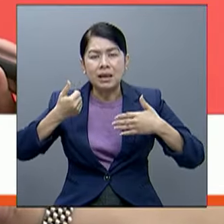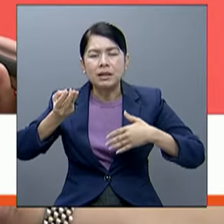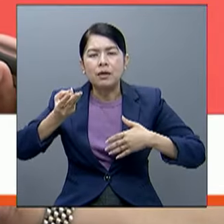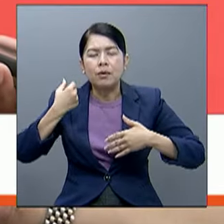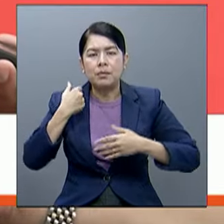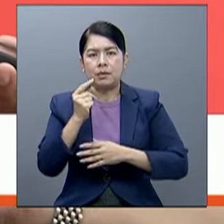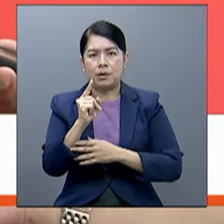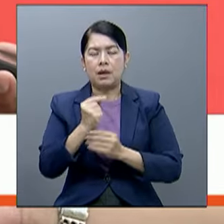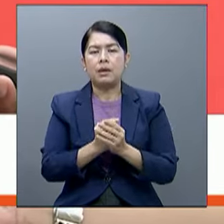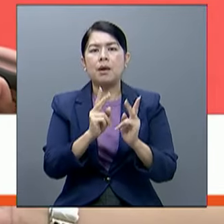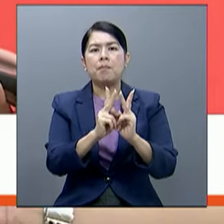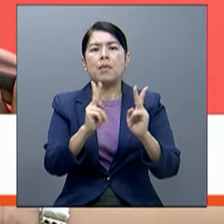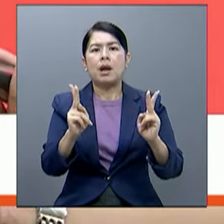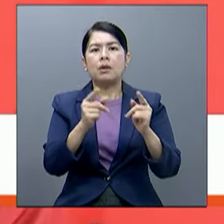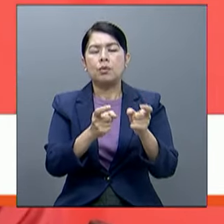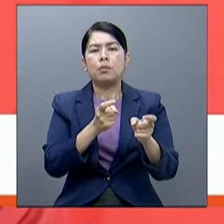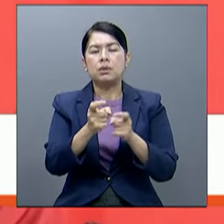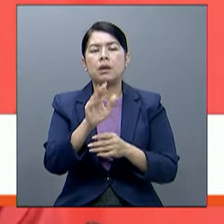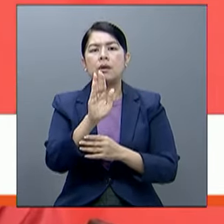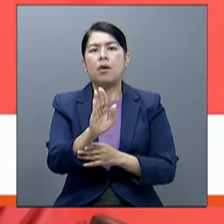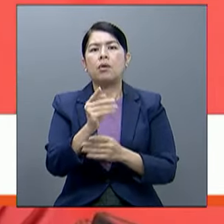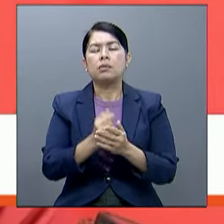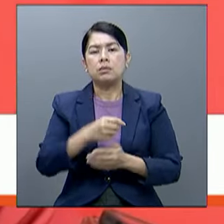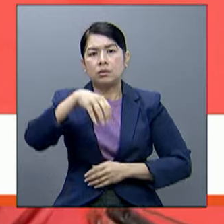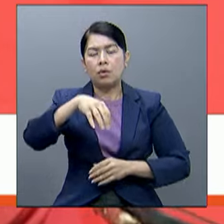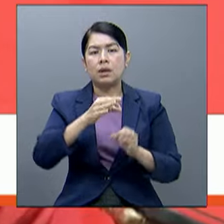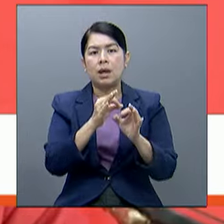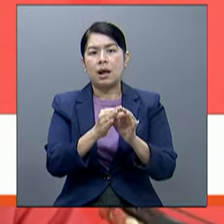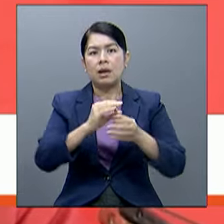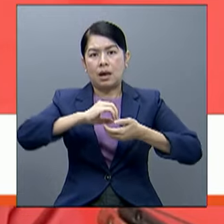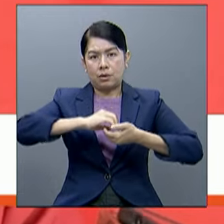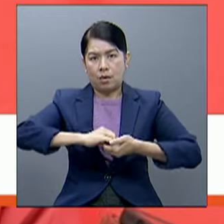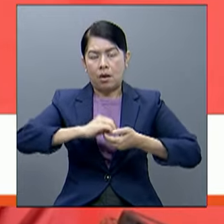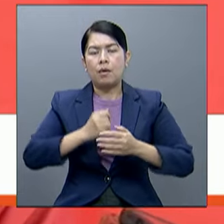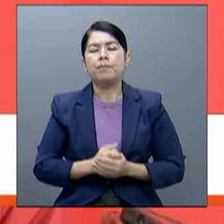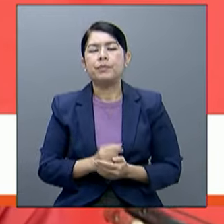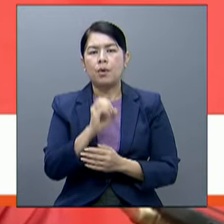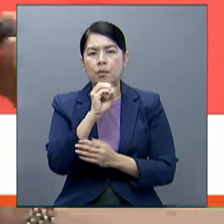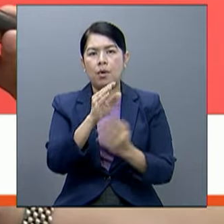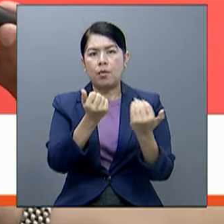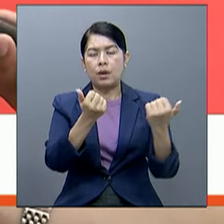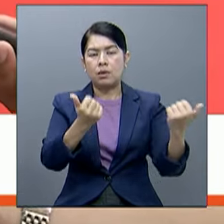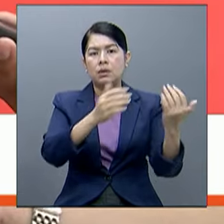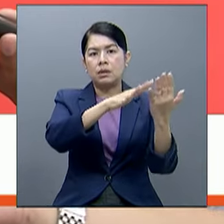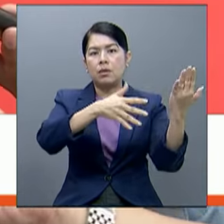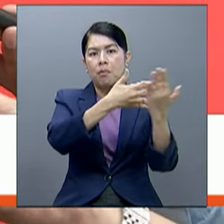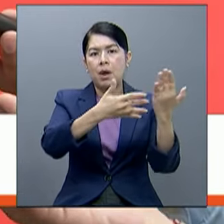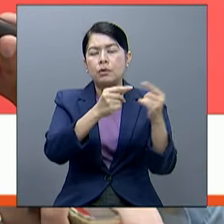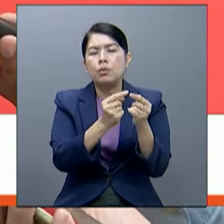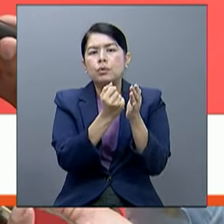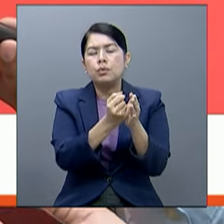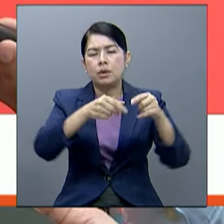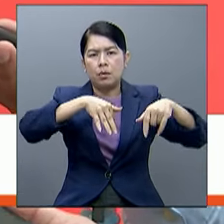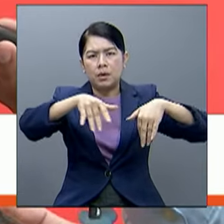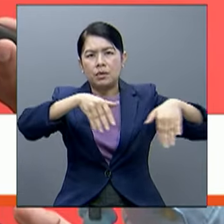หลังจากกรรมการผู้จัดการธนาคารอาคารสงเคราะห์ก็เปิดเผยบอกว่าทางธอสได้ออกมาตรการบรรเทาผลกระทบน้ำป่าไหล